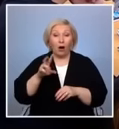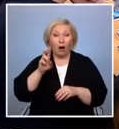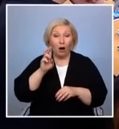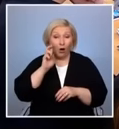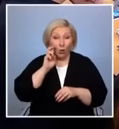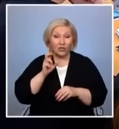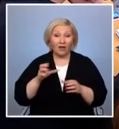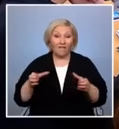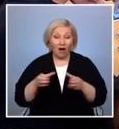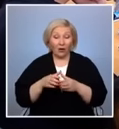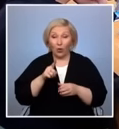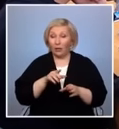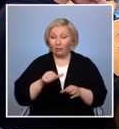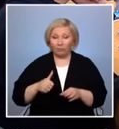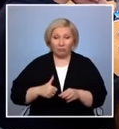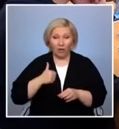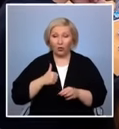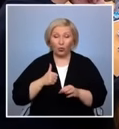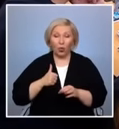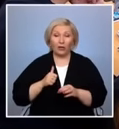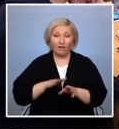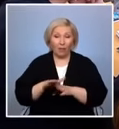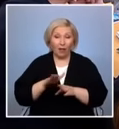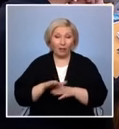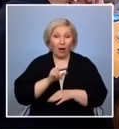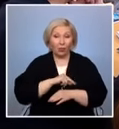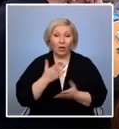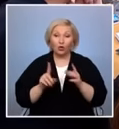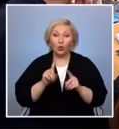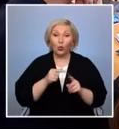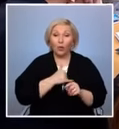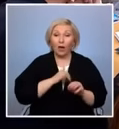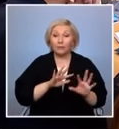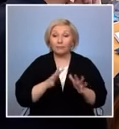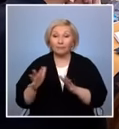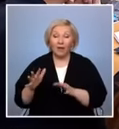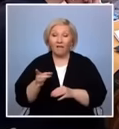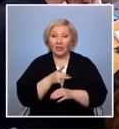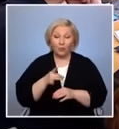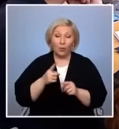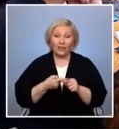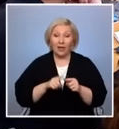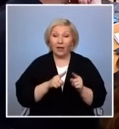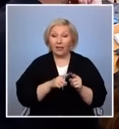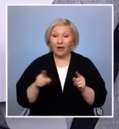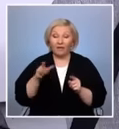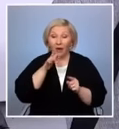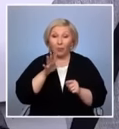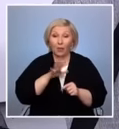порой шокирующих высказываний Хабирова, и, пожалуй, начнем мы именно с этих высказываний. Хабиров